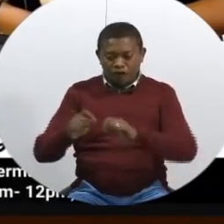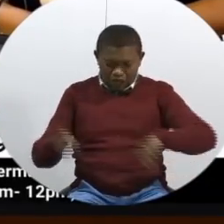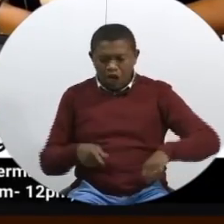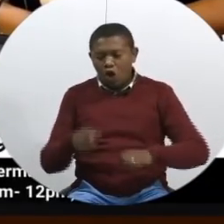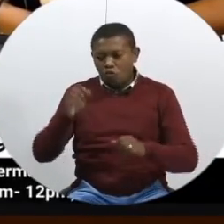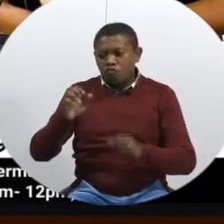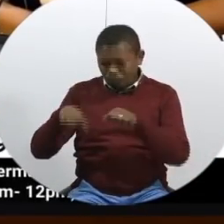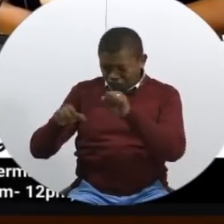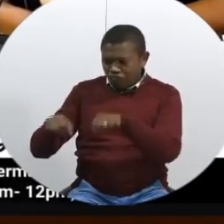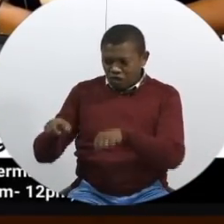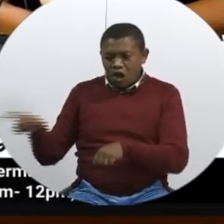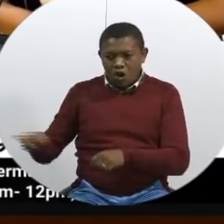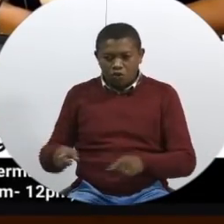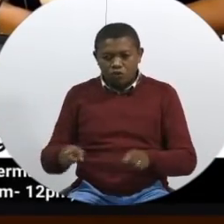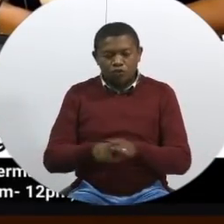misy an